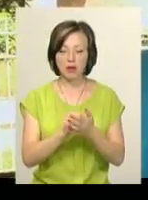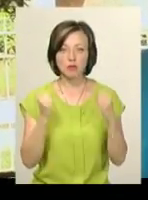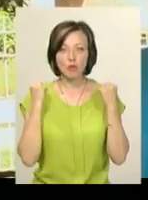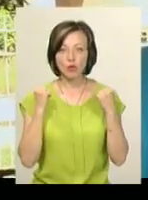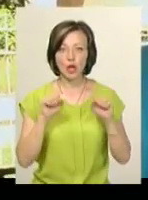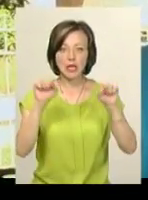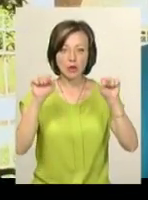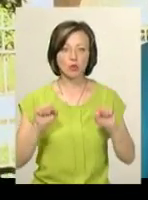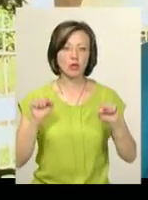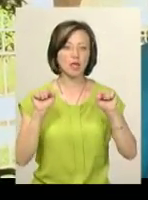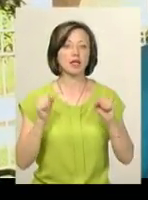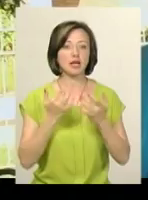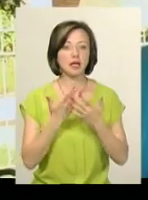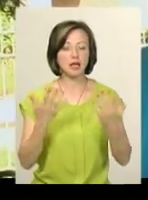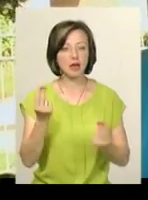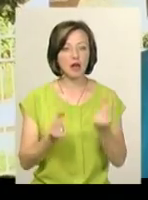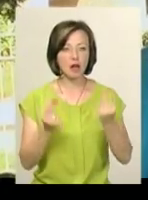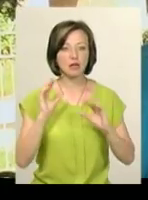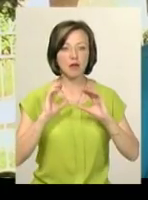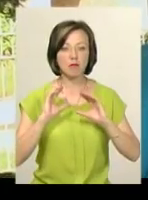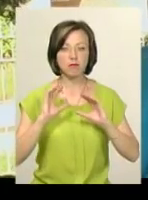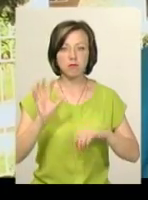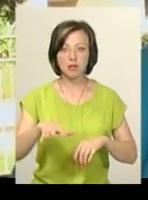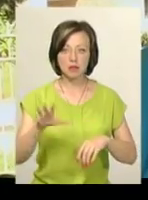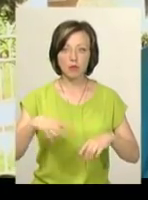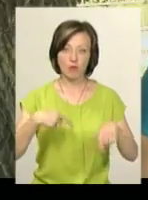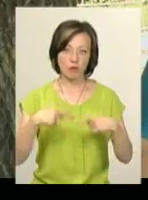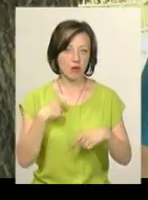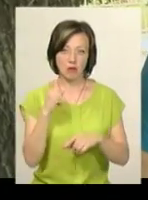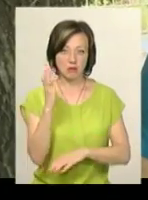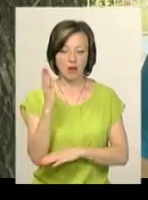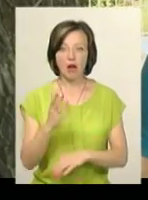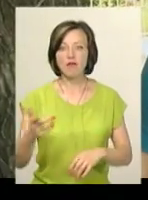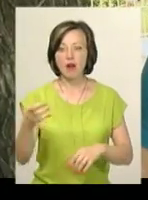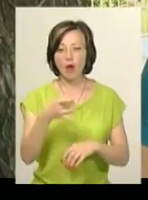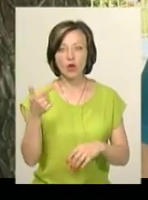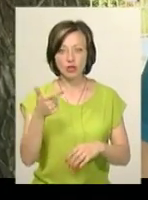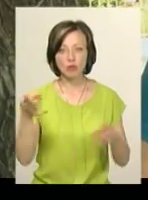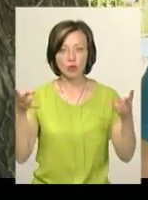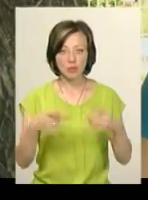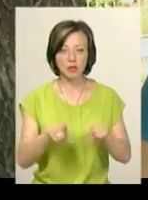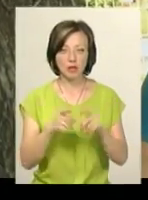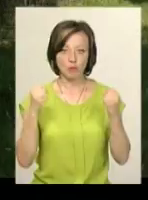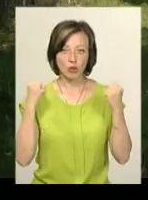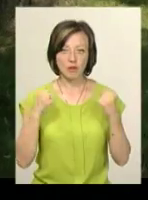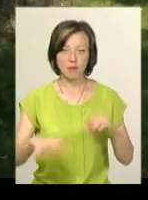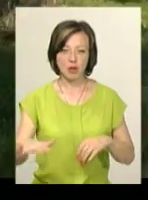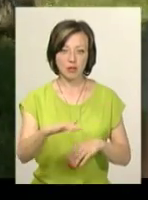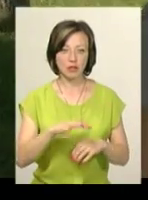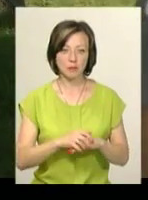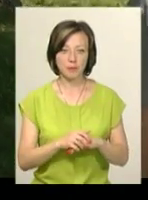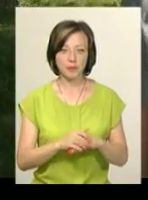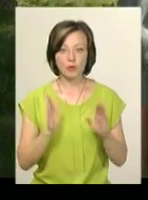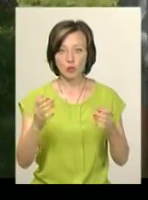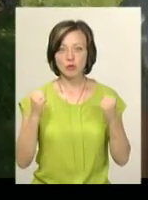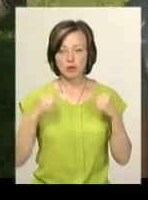на турніки ходити, і грати в баскетбол, футбол, тому я тільки за. Мікрорайон Гречани однозначно потрібні такі спортивні майданчики. Якщо буде